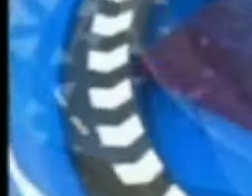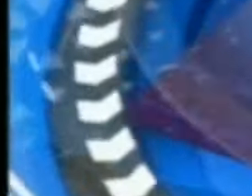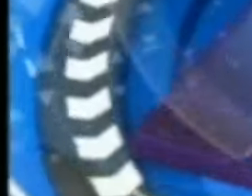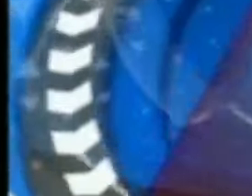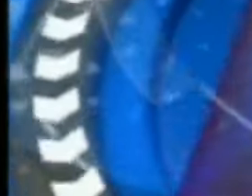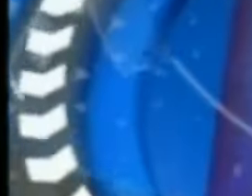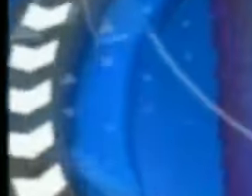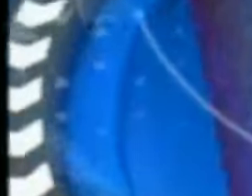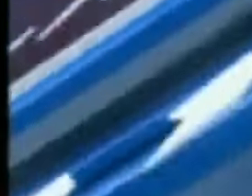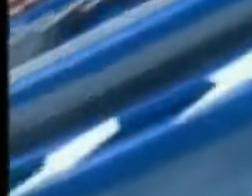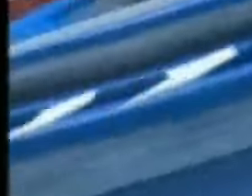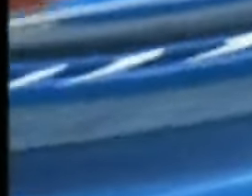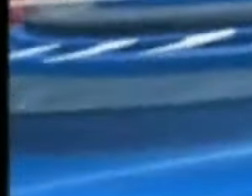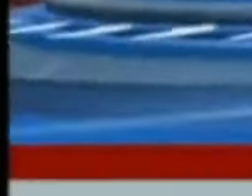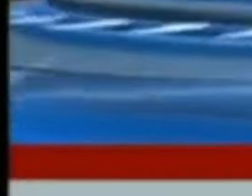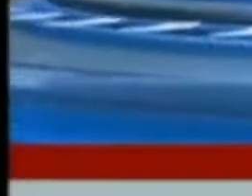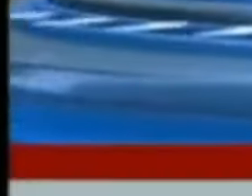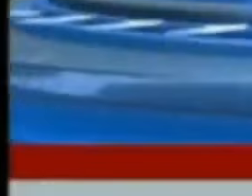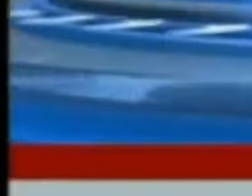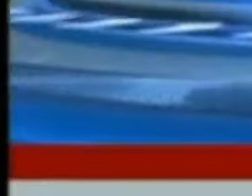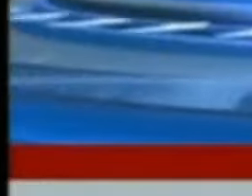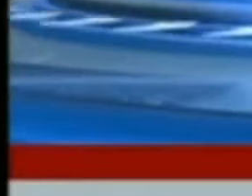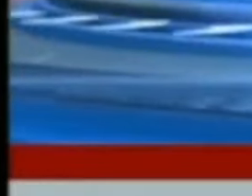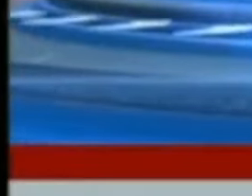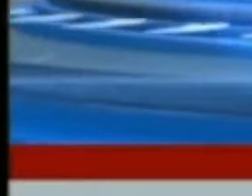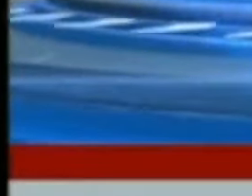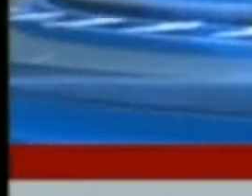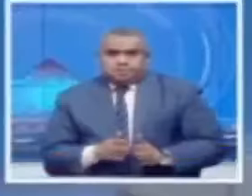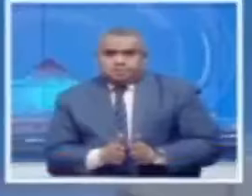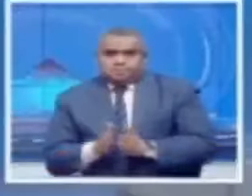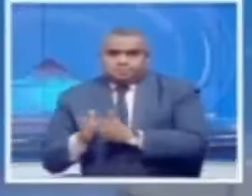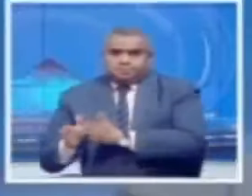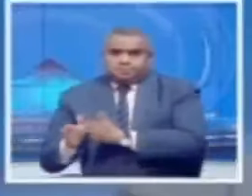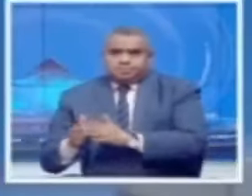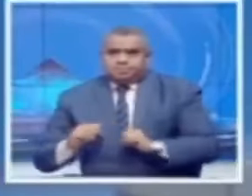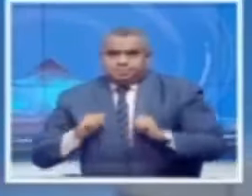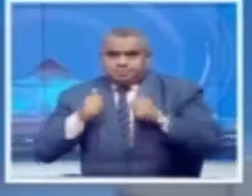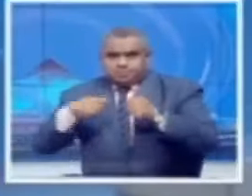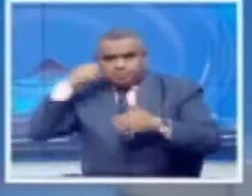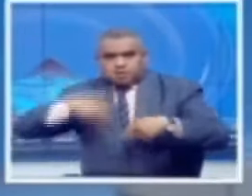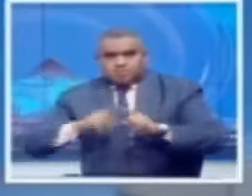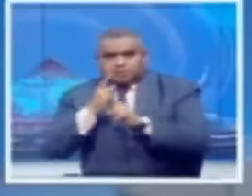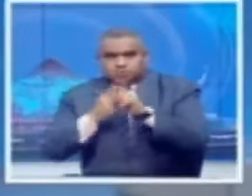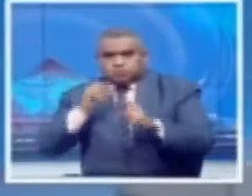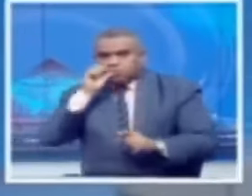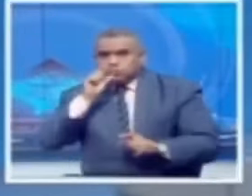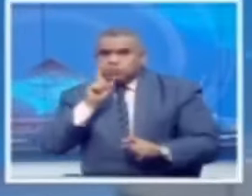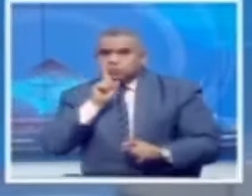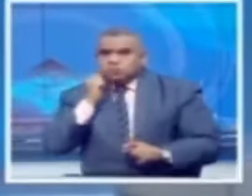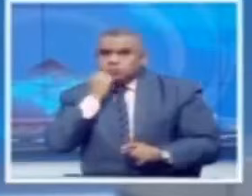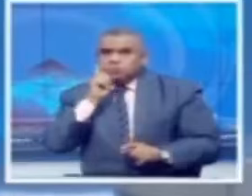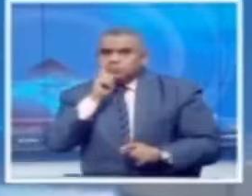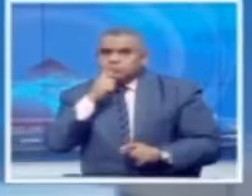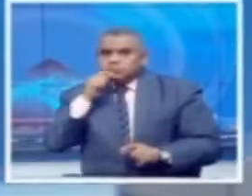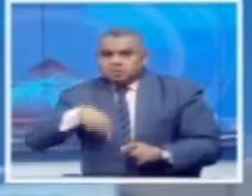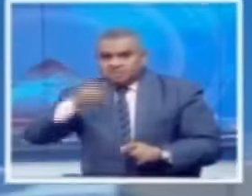يا يشارك رئيس الوزراء دكتور مصطفى مدبولي